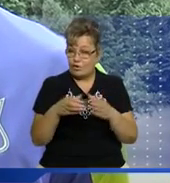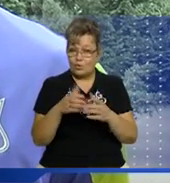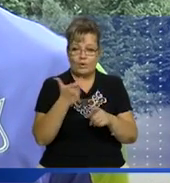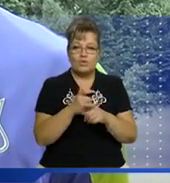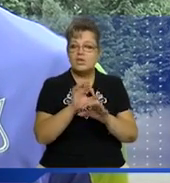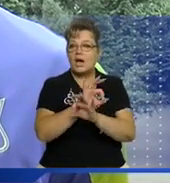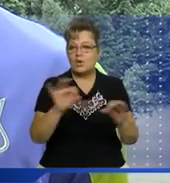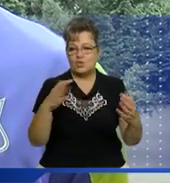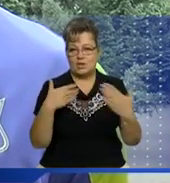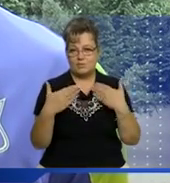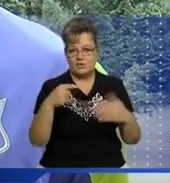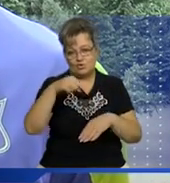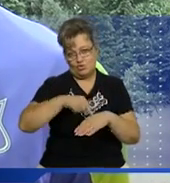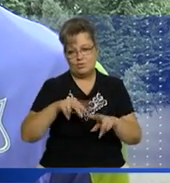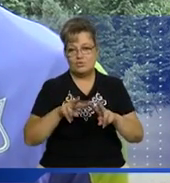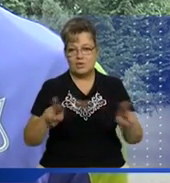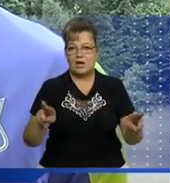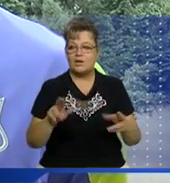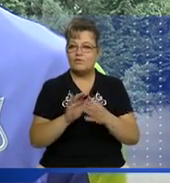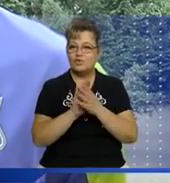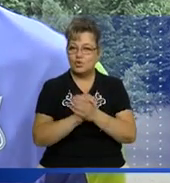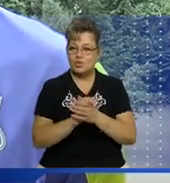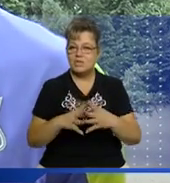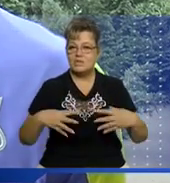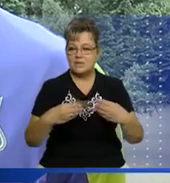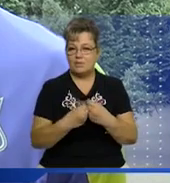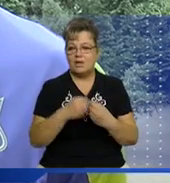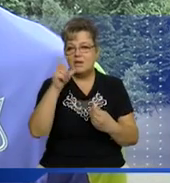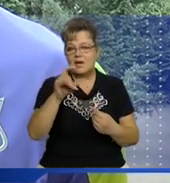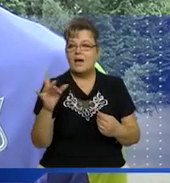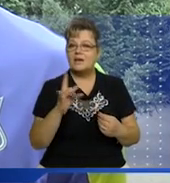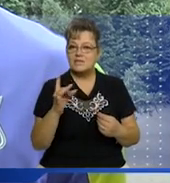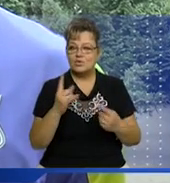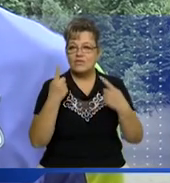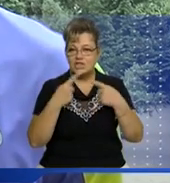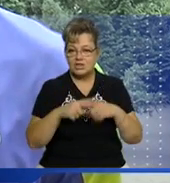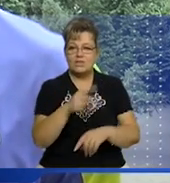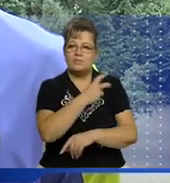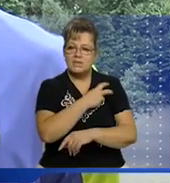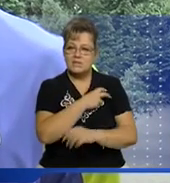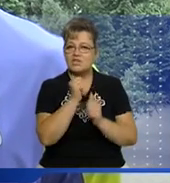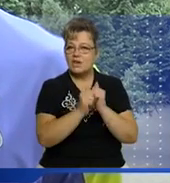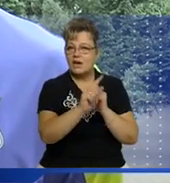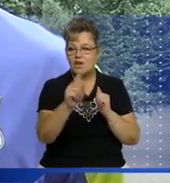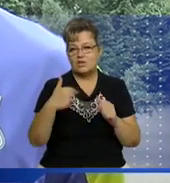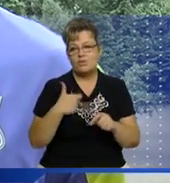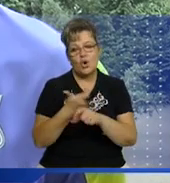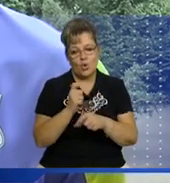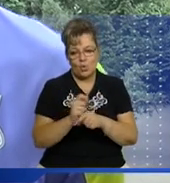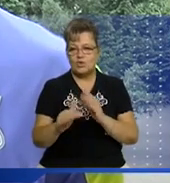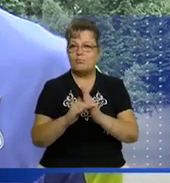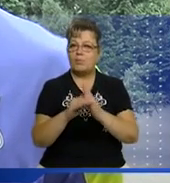хорошая атмосфера внутри команды, чувствуешь себя как в дружной семье. Персонал Ростова, технический, медицинский, каждый из них мне